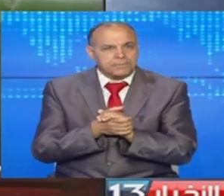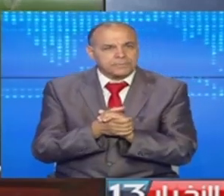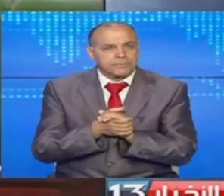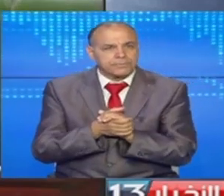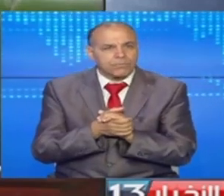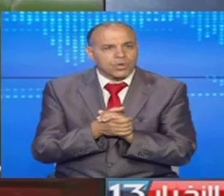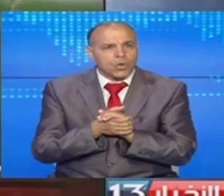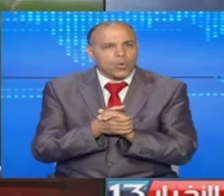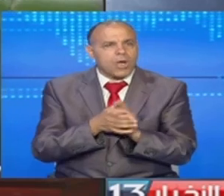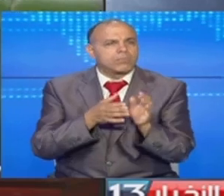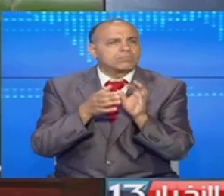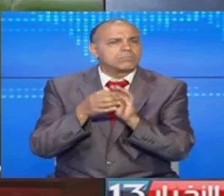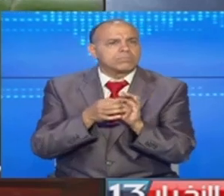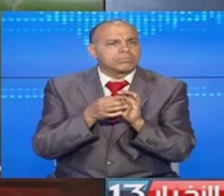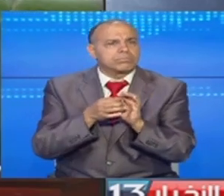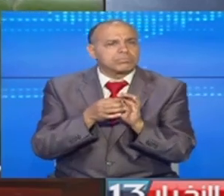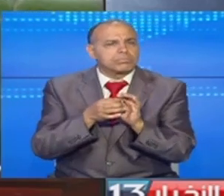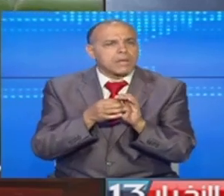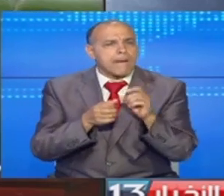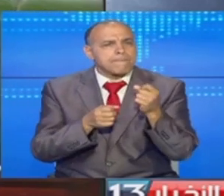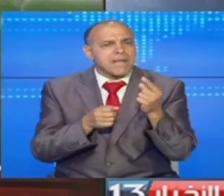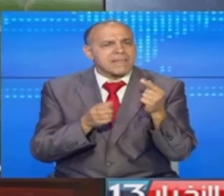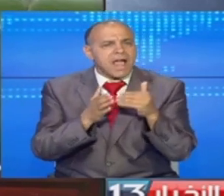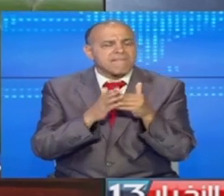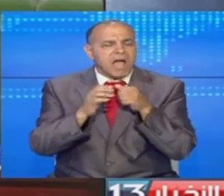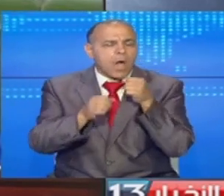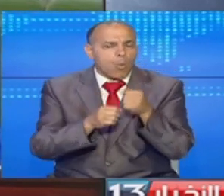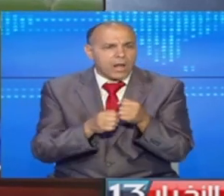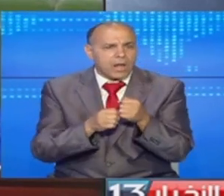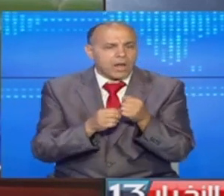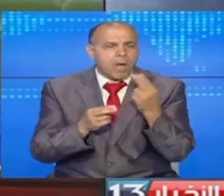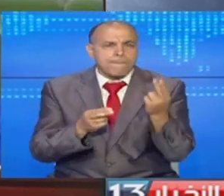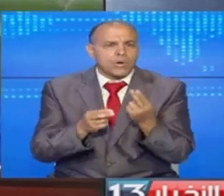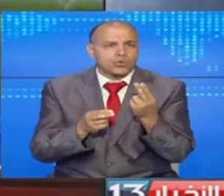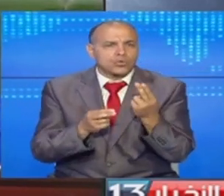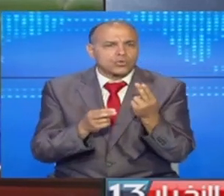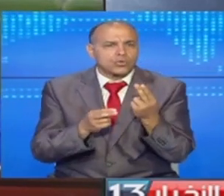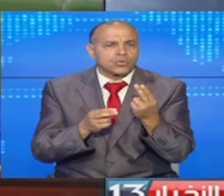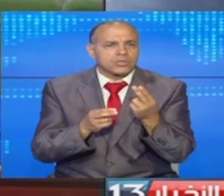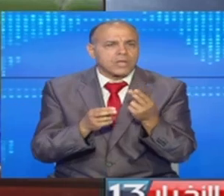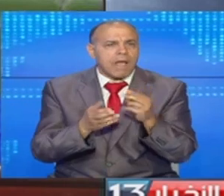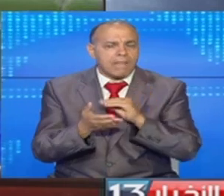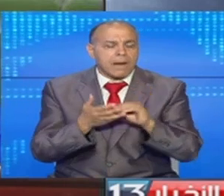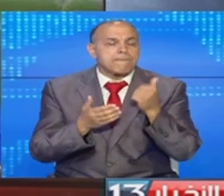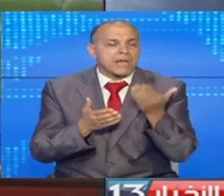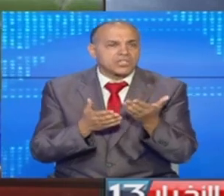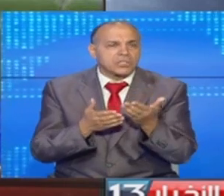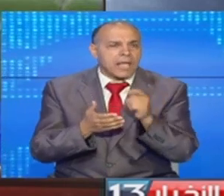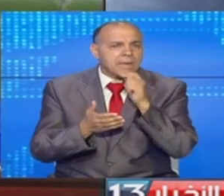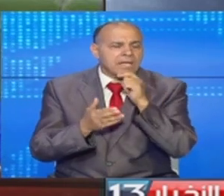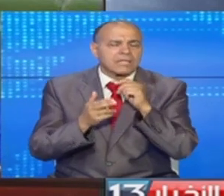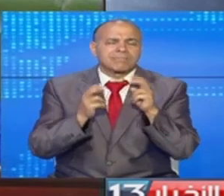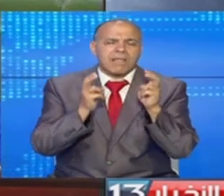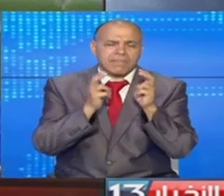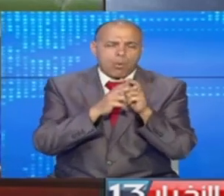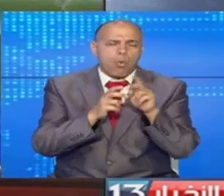هو فك الارتباط. راهو 600 ألف نسمة في القيروان، لا يمكن يكون ما عندهاش إدارات، وما زال معنا السناد